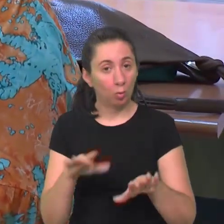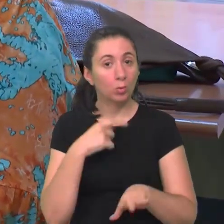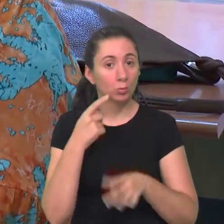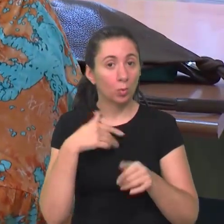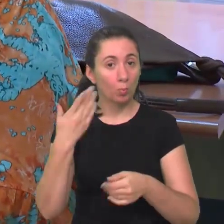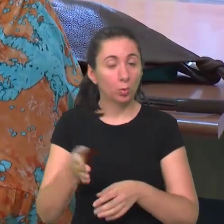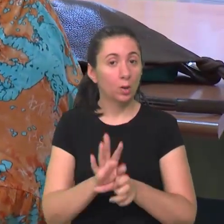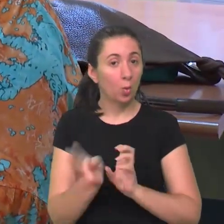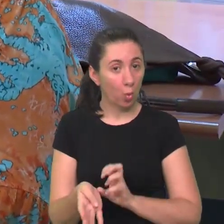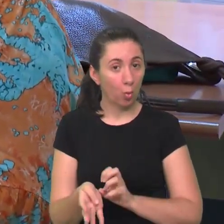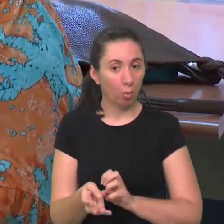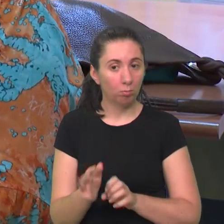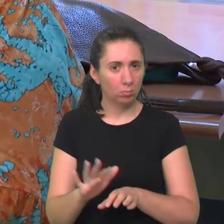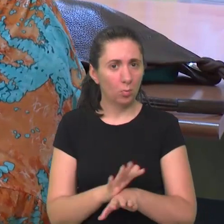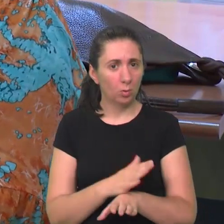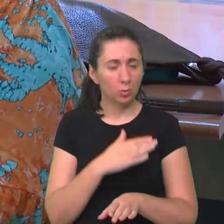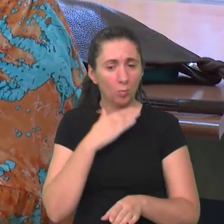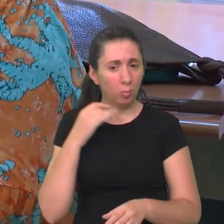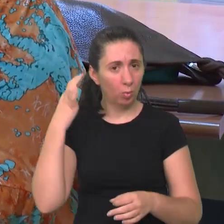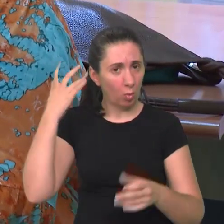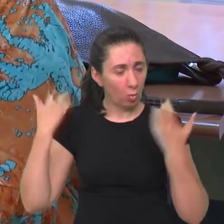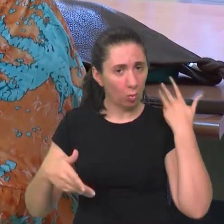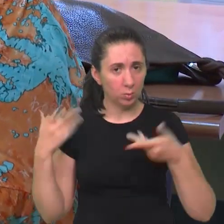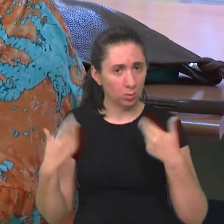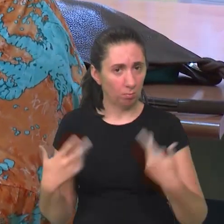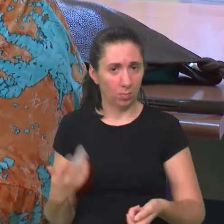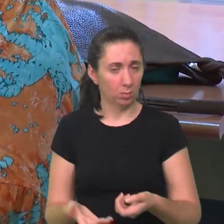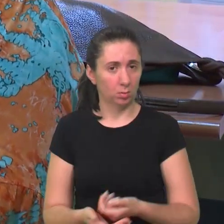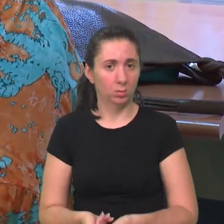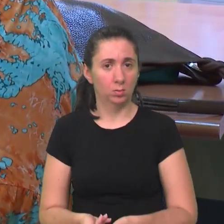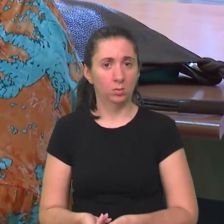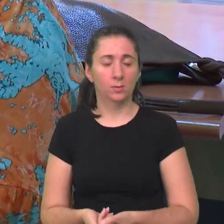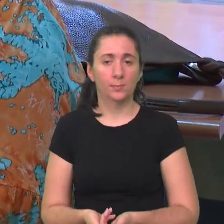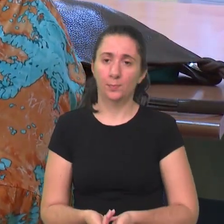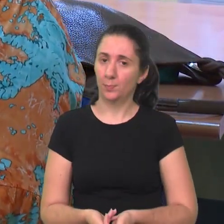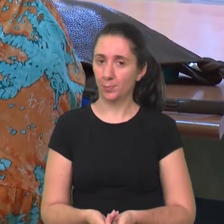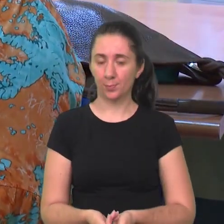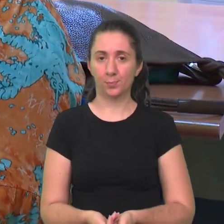govorili poslije korone da su osjetili pojačano ispadanje kose.